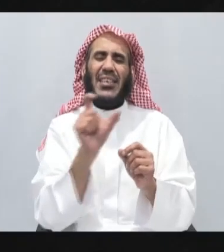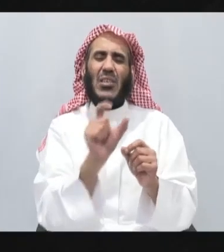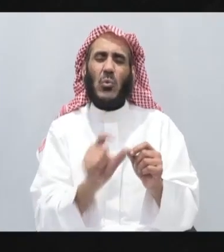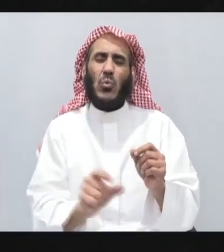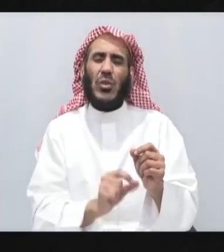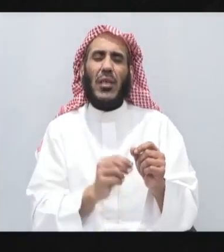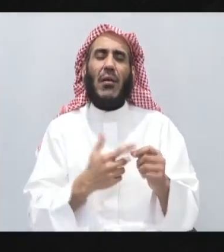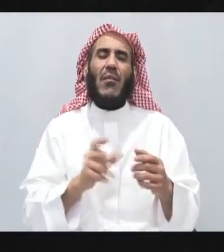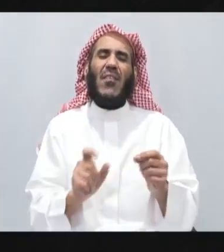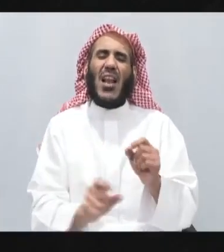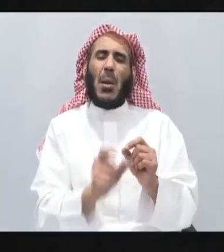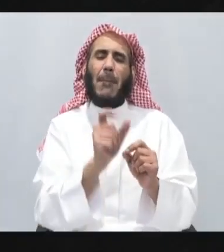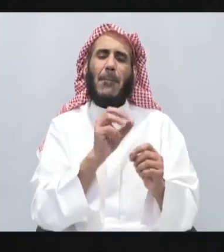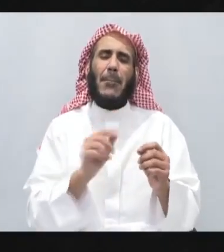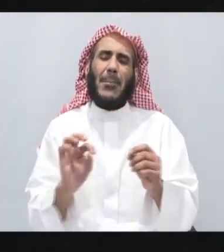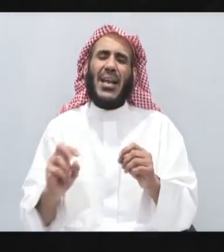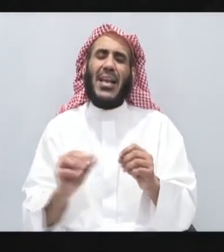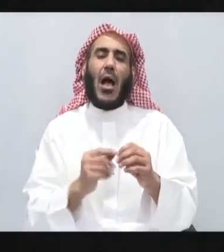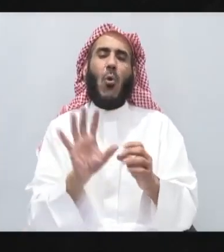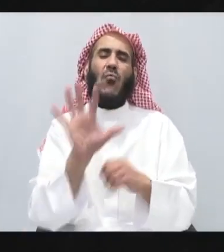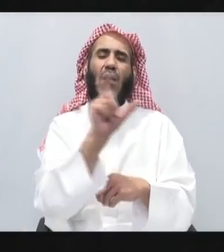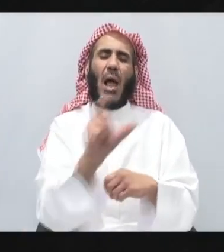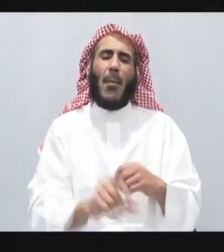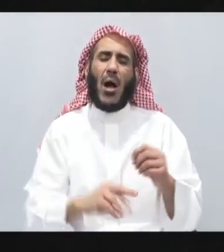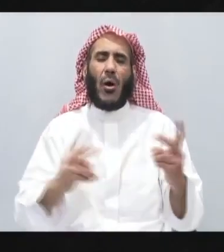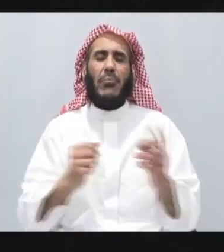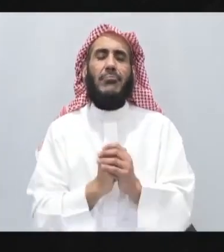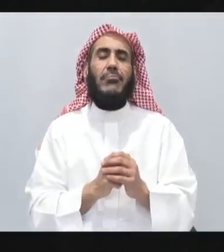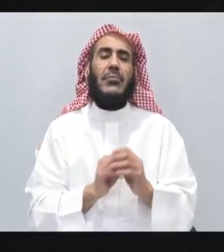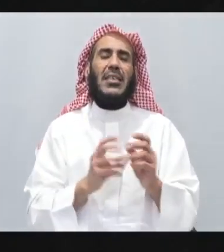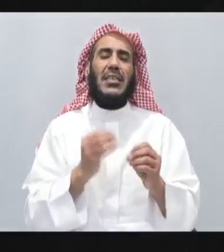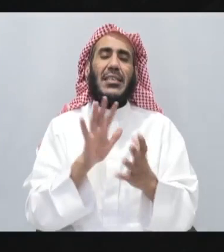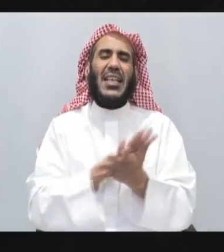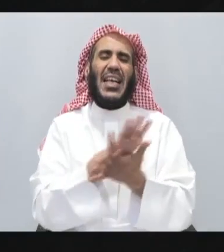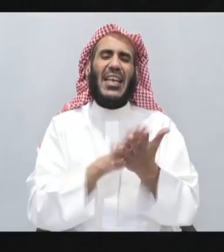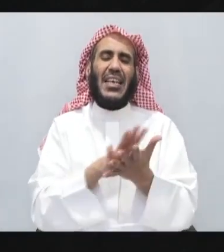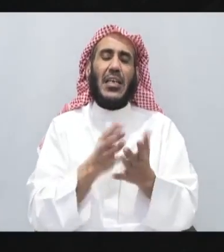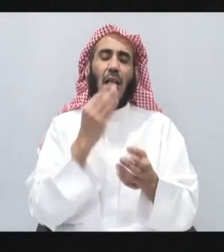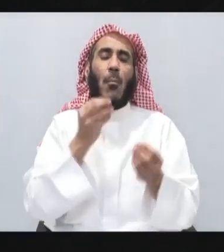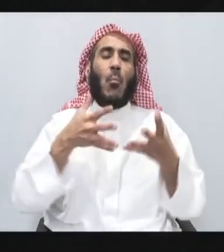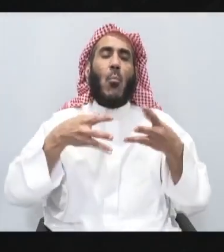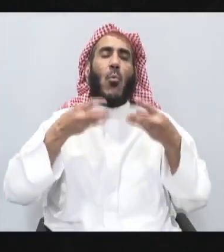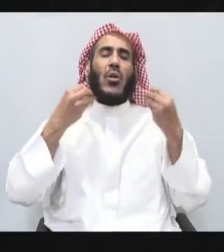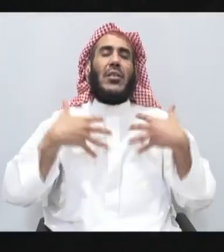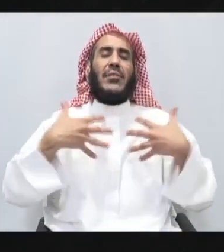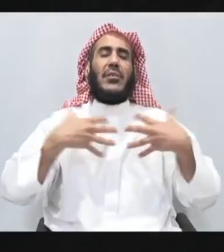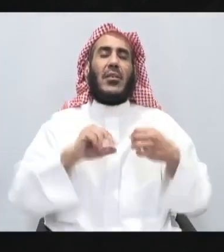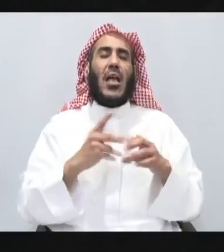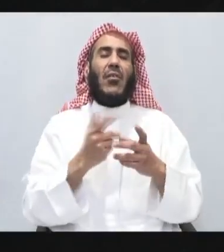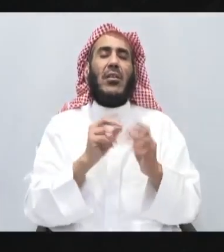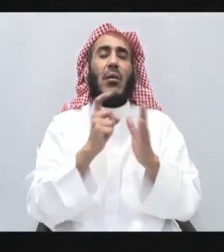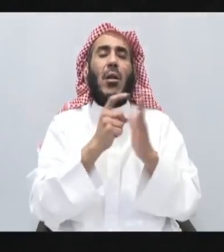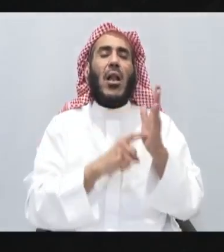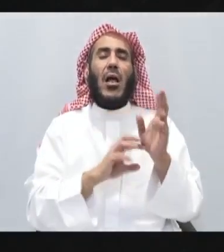الموجوده في المريء او في الامعاء وغيرها اذا تحريك الطعام والتنفس كيف تترتب العضلات